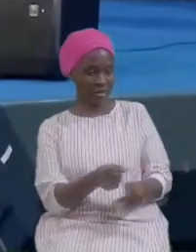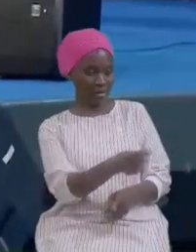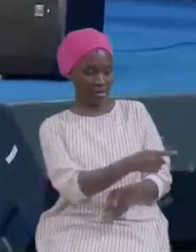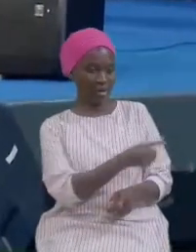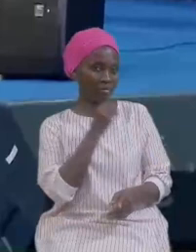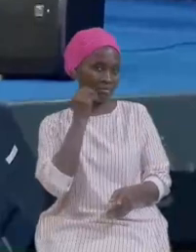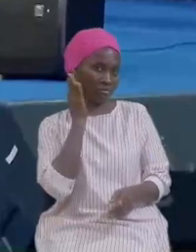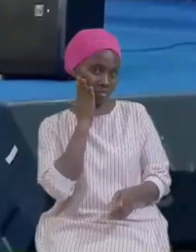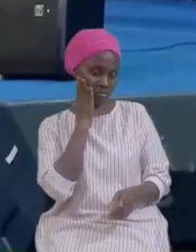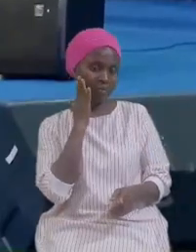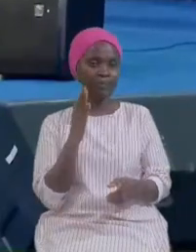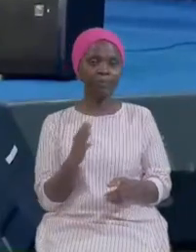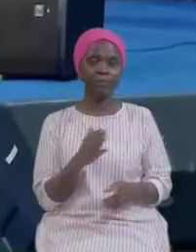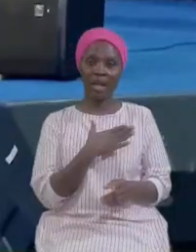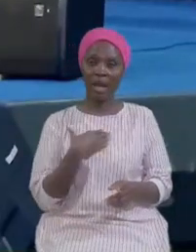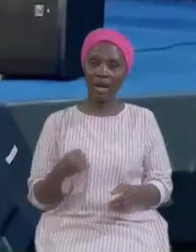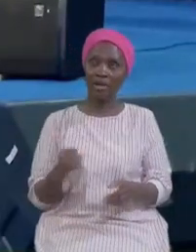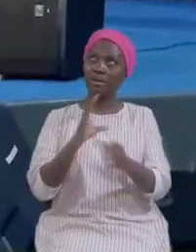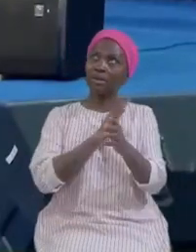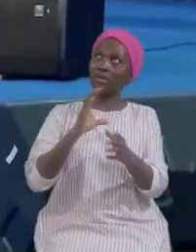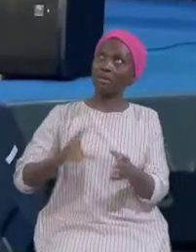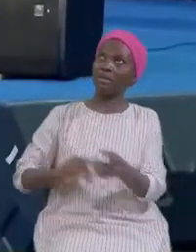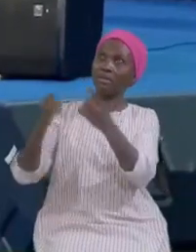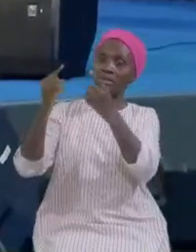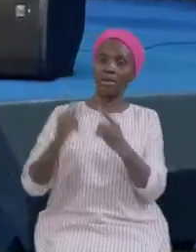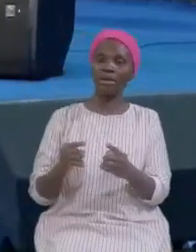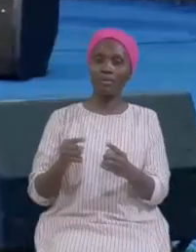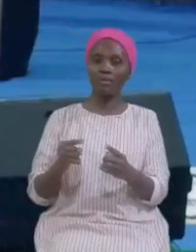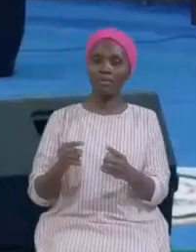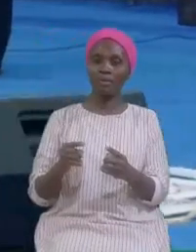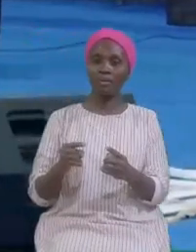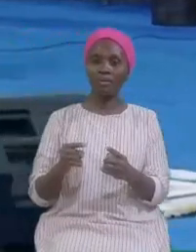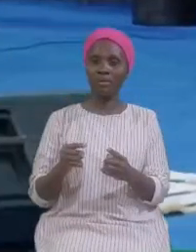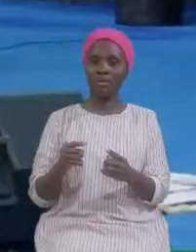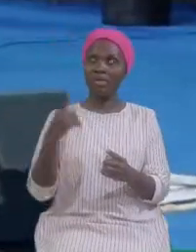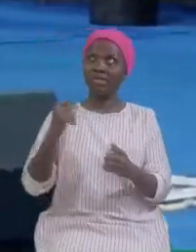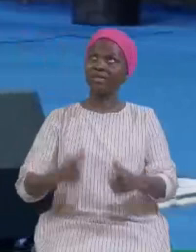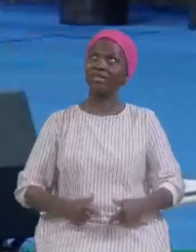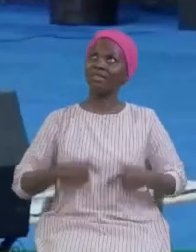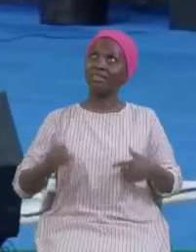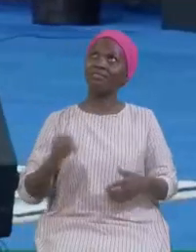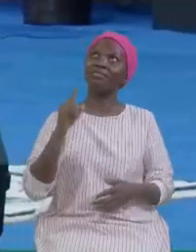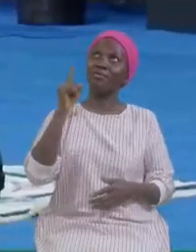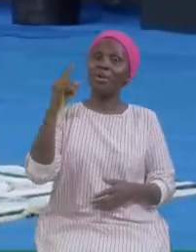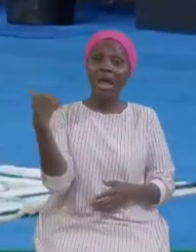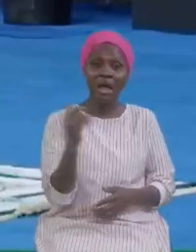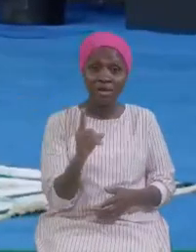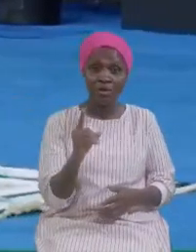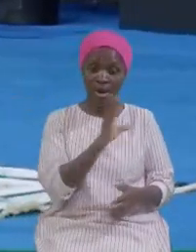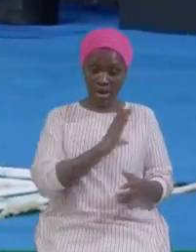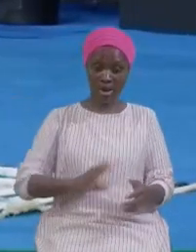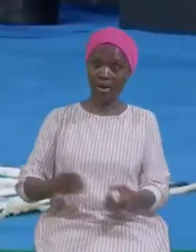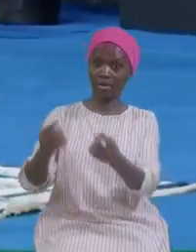a visités dans le foyer. Et Christ est venu. Le Christ vivant. Partout où Christ